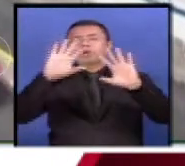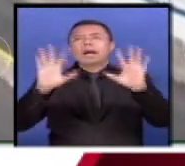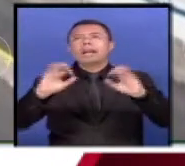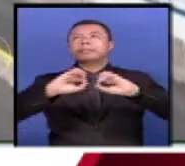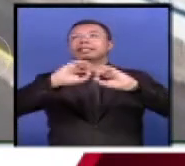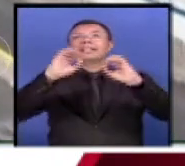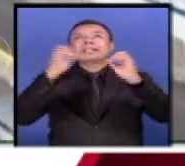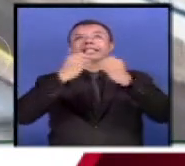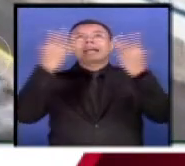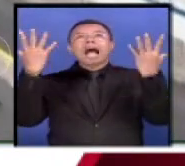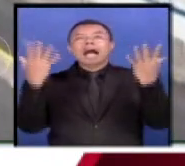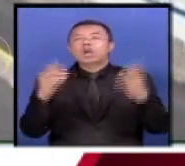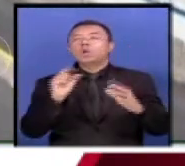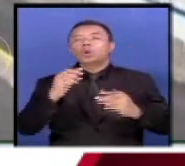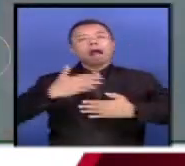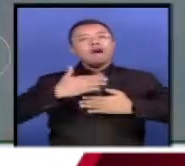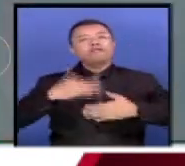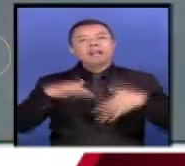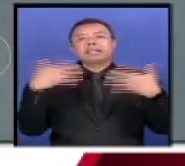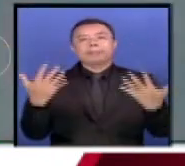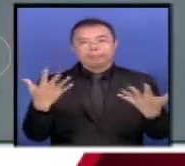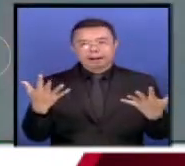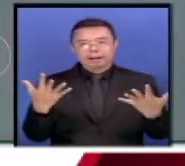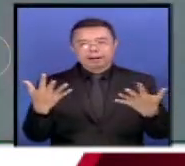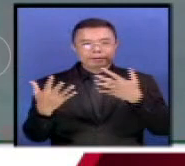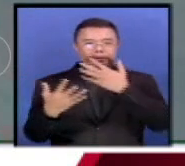lebih segar untuk dihirup atau seperti apa Adi?